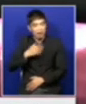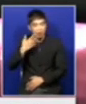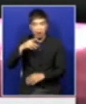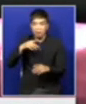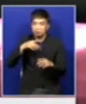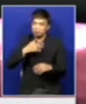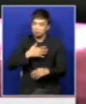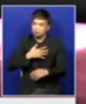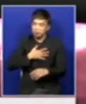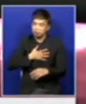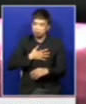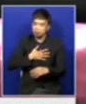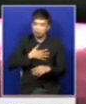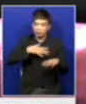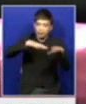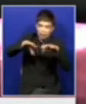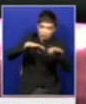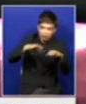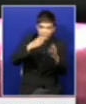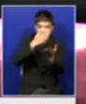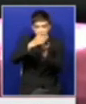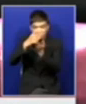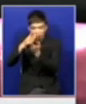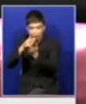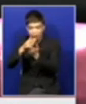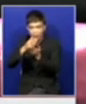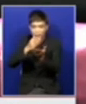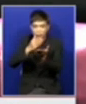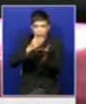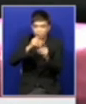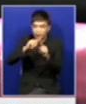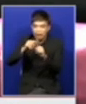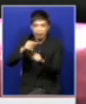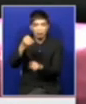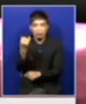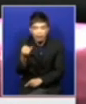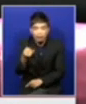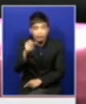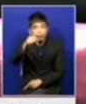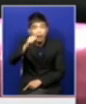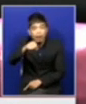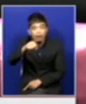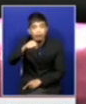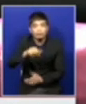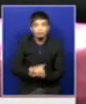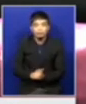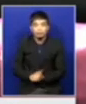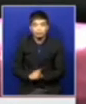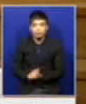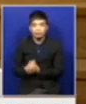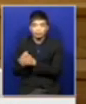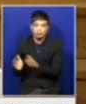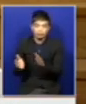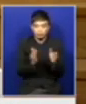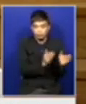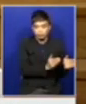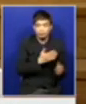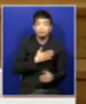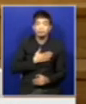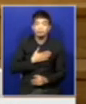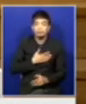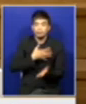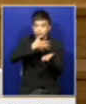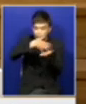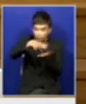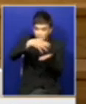าพในการใช้หนี้เป็นที่ประจักษ์มาโดยตลอดดิฉันต้องเรียนท่านประธานค่ะว่าช่วงเวลาที่ผ่านมาเ